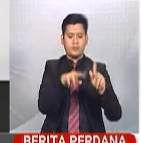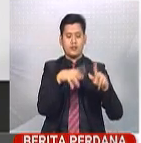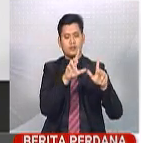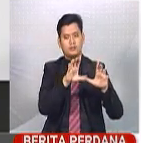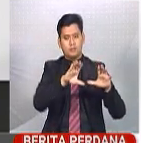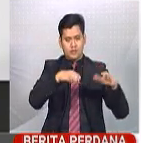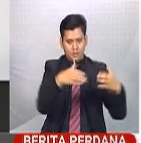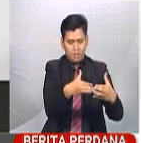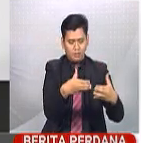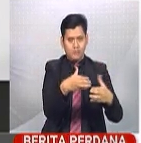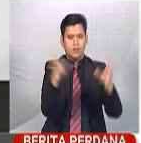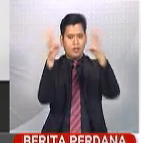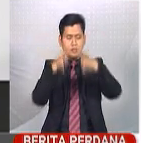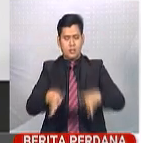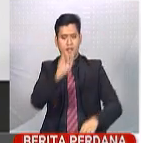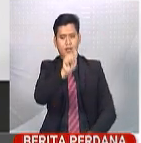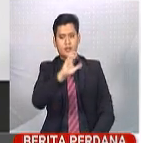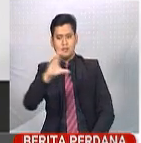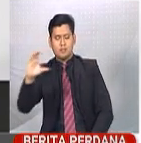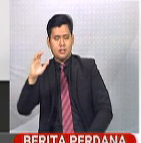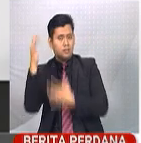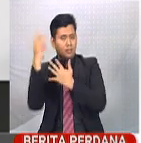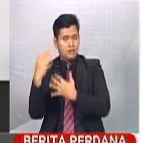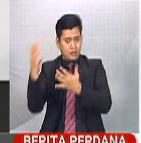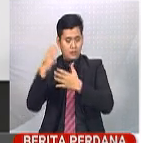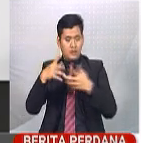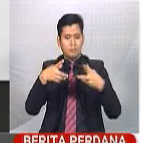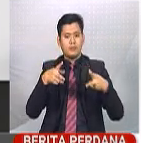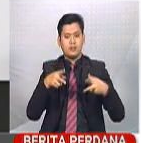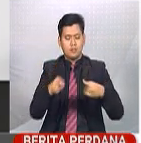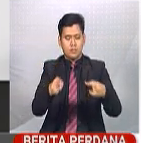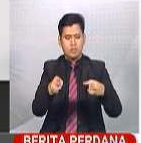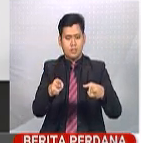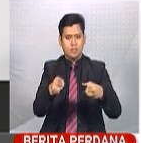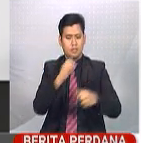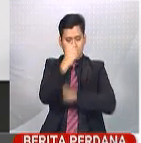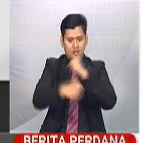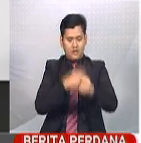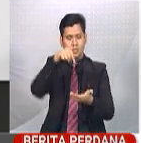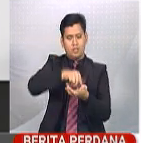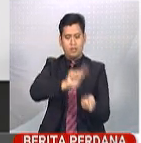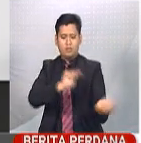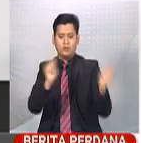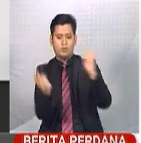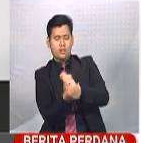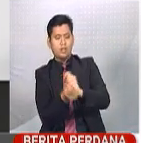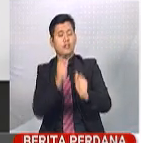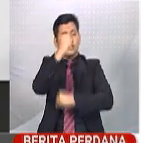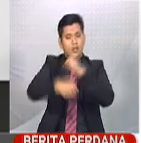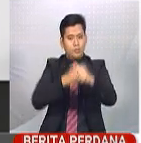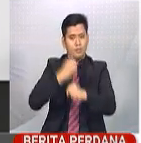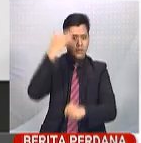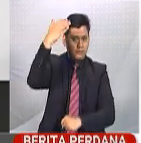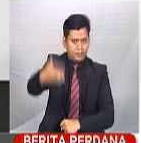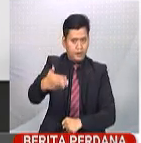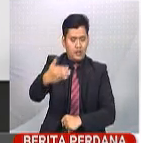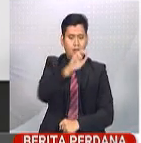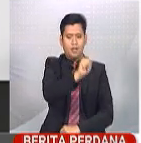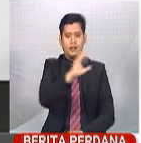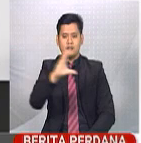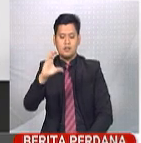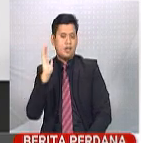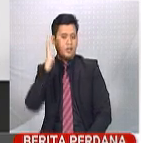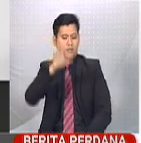Sean SCC yang dinanti-nantikan pelan caranya pada tahun ini juga ditukar pada tahun depan Sisi